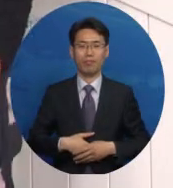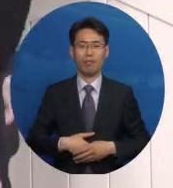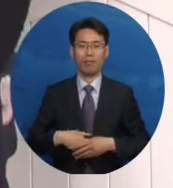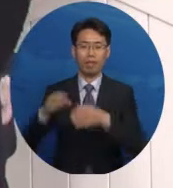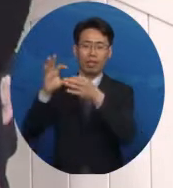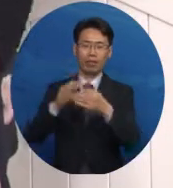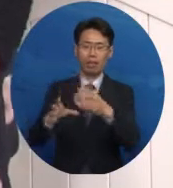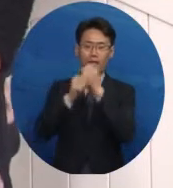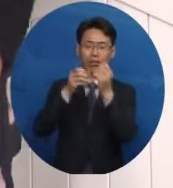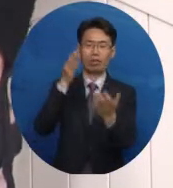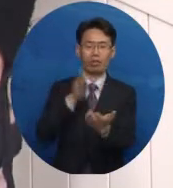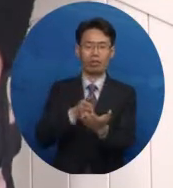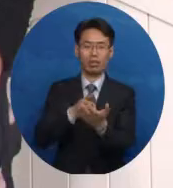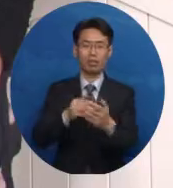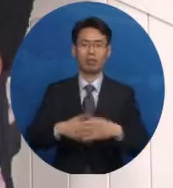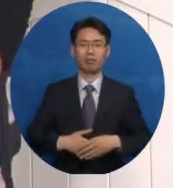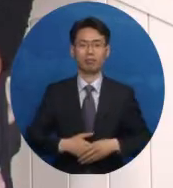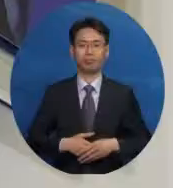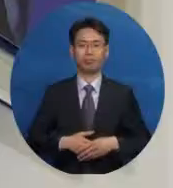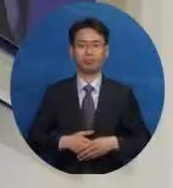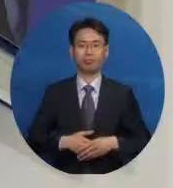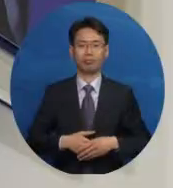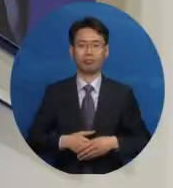이어서 간추린 소식 전해드립니다.